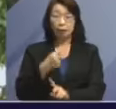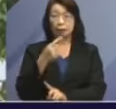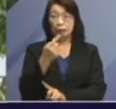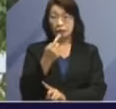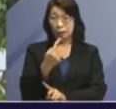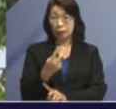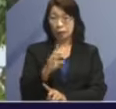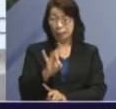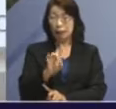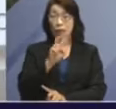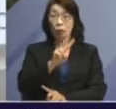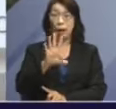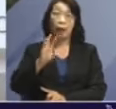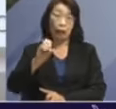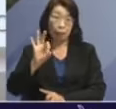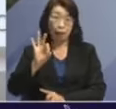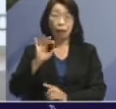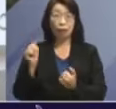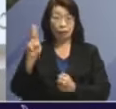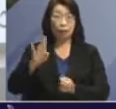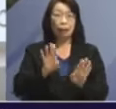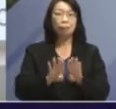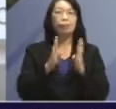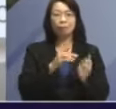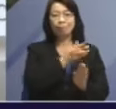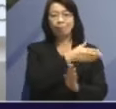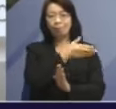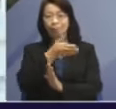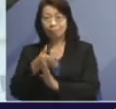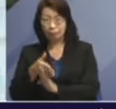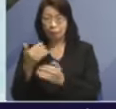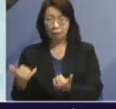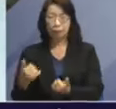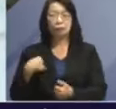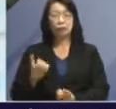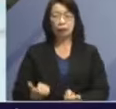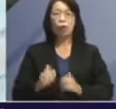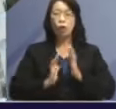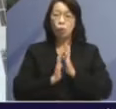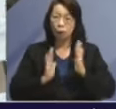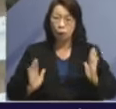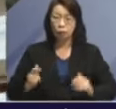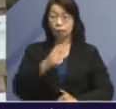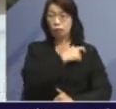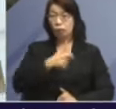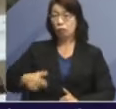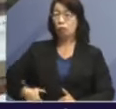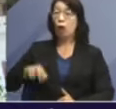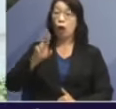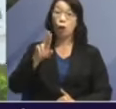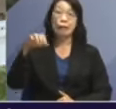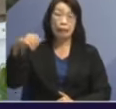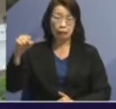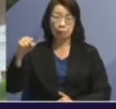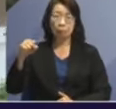2559จนถึงปัจจุบันศาลจังหวัดพิษณุโลกได้รับพระมหากรุณาธิคุณพระบาทสมเด็จพระเจ้าอยู่หัว